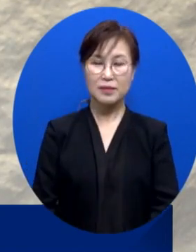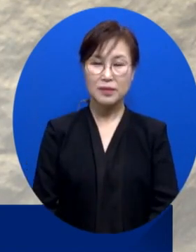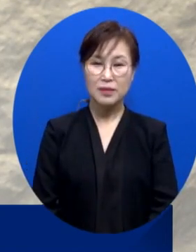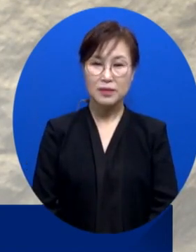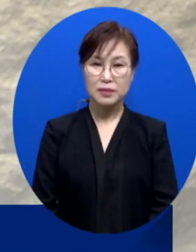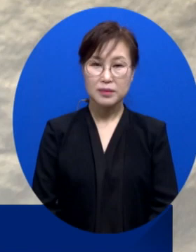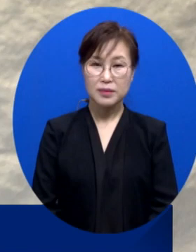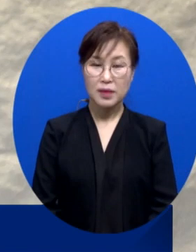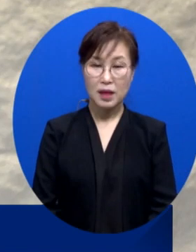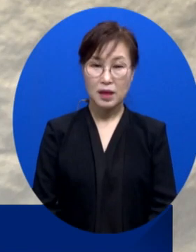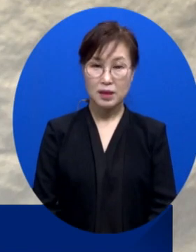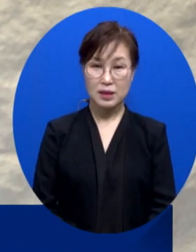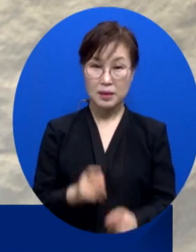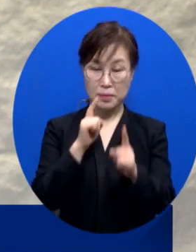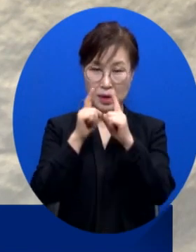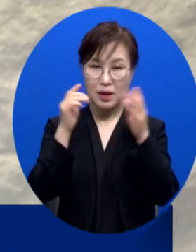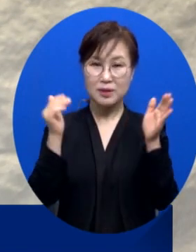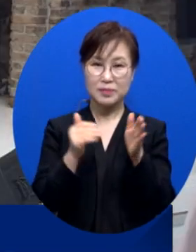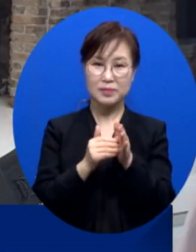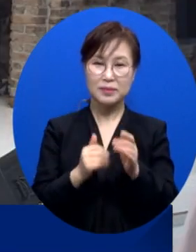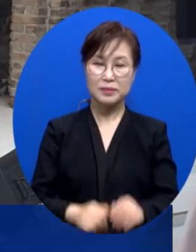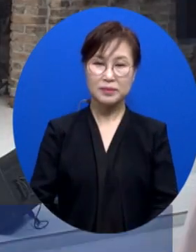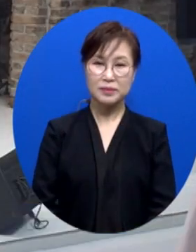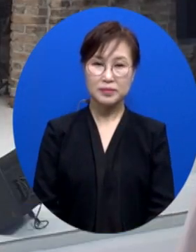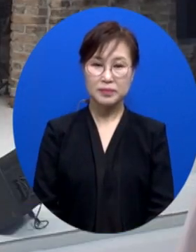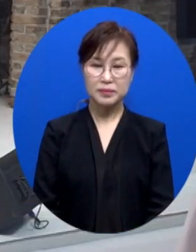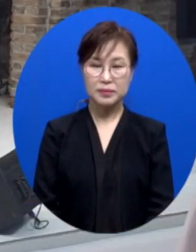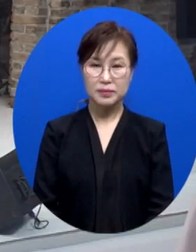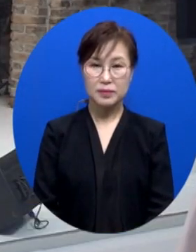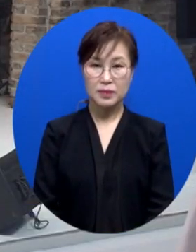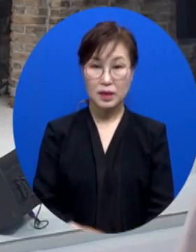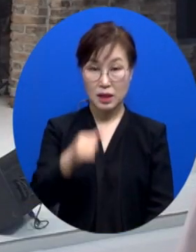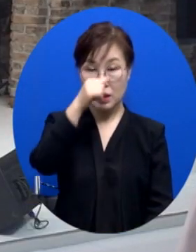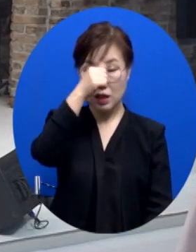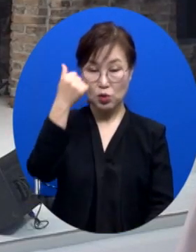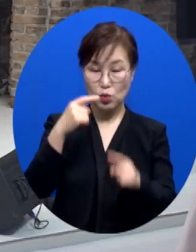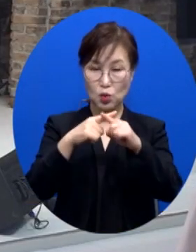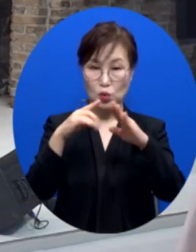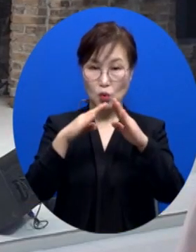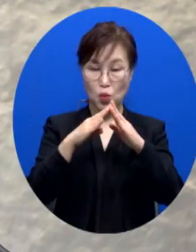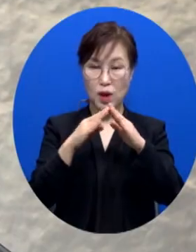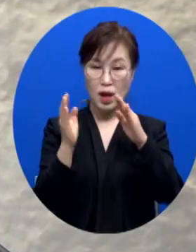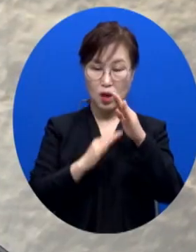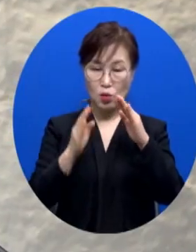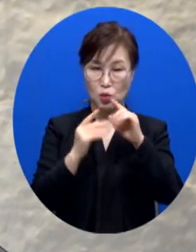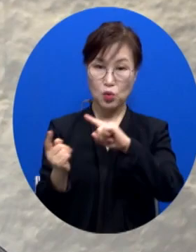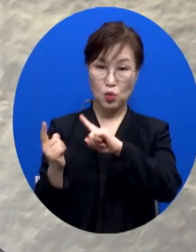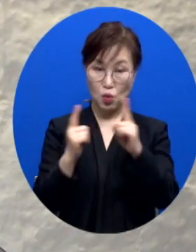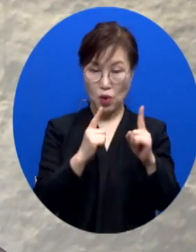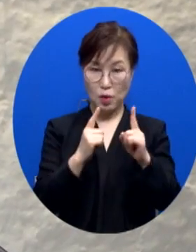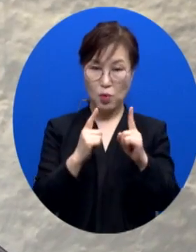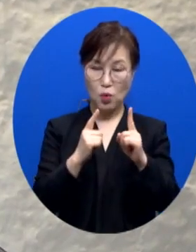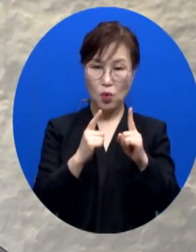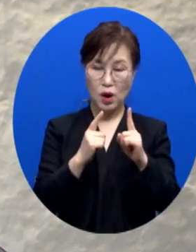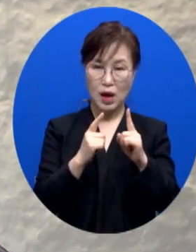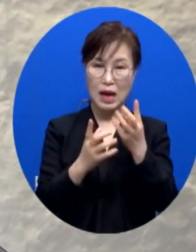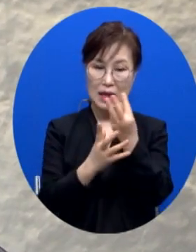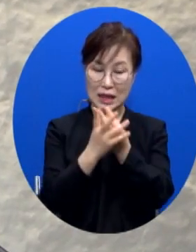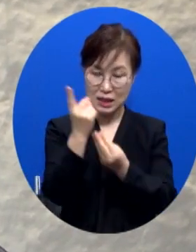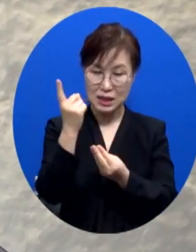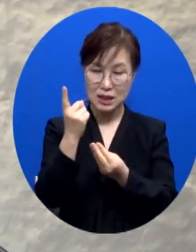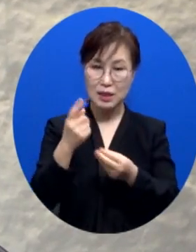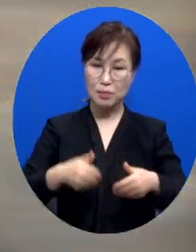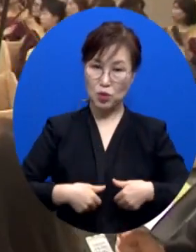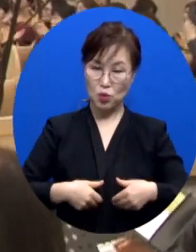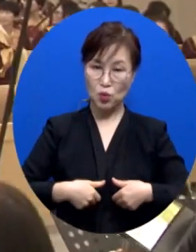점을 확인하고 제 말씀을 마치도록 하겠습니다. 장로교의 공교회성 회복과 일치운동의 필요성에 대해 의견을 나눈